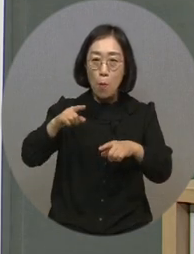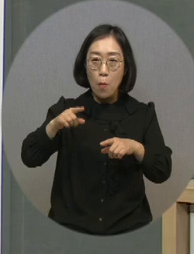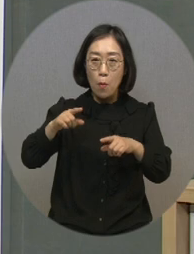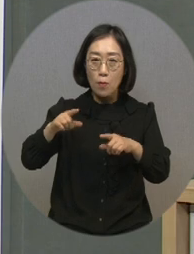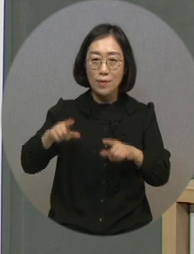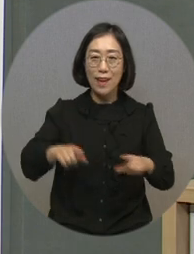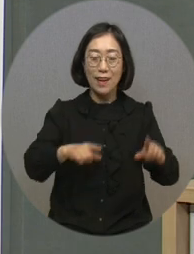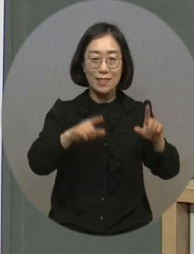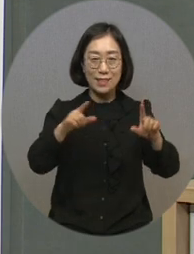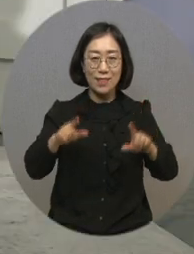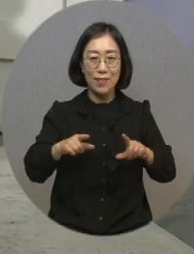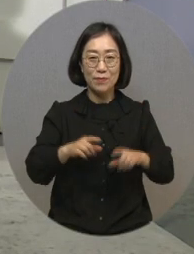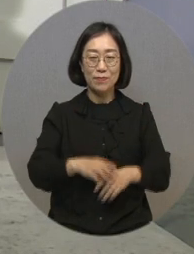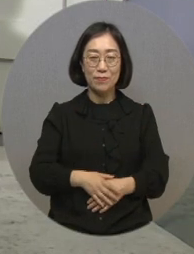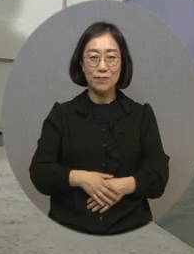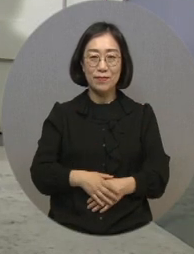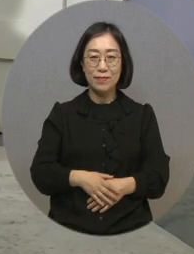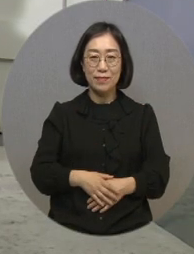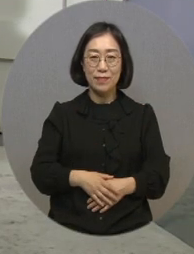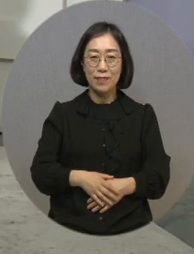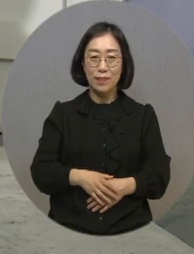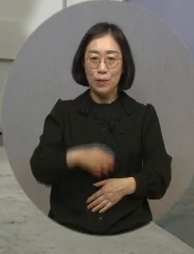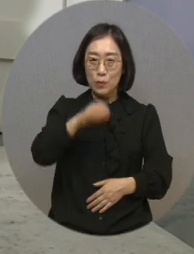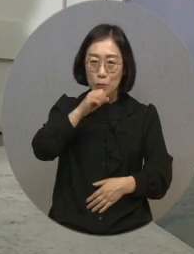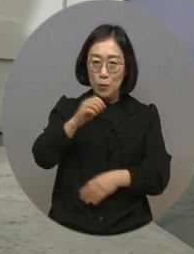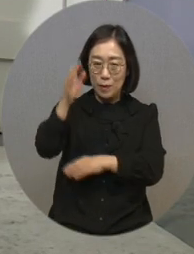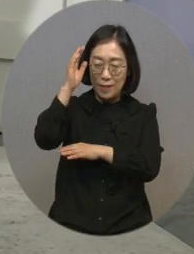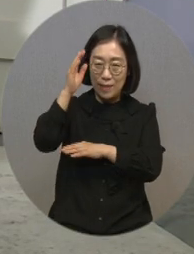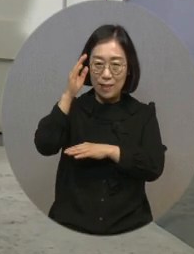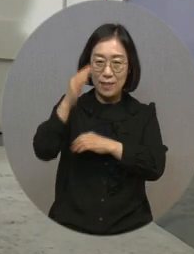목포의 사나이. 네, 좋은 말씀 주셔서 네.